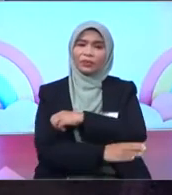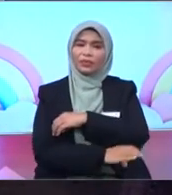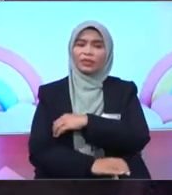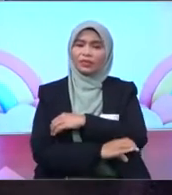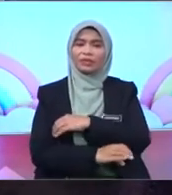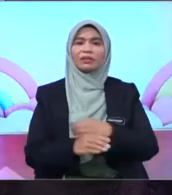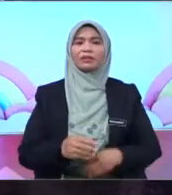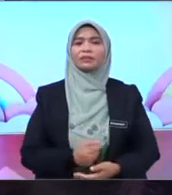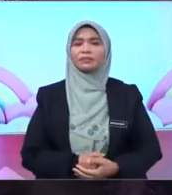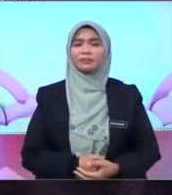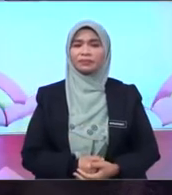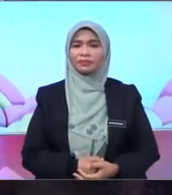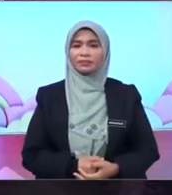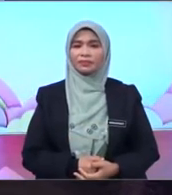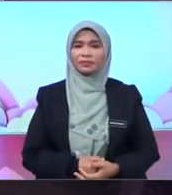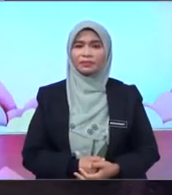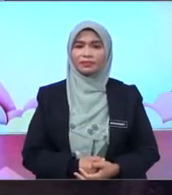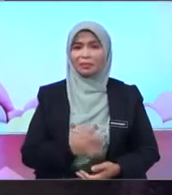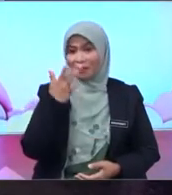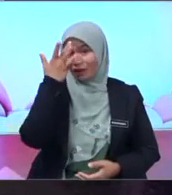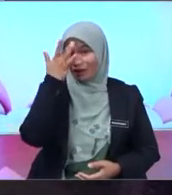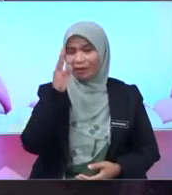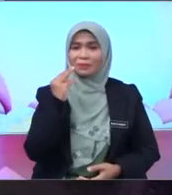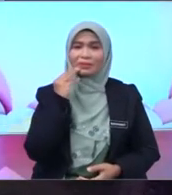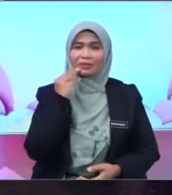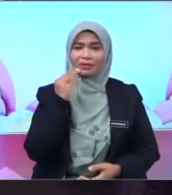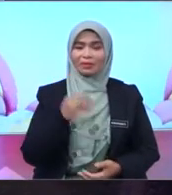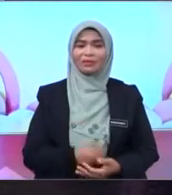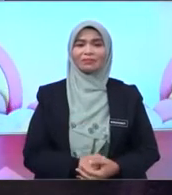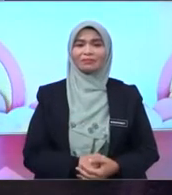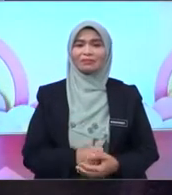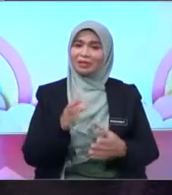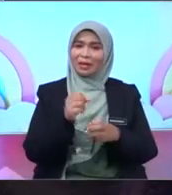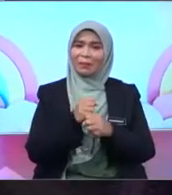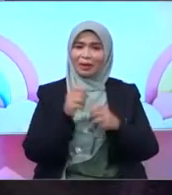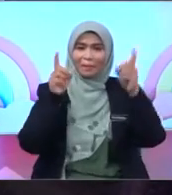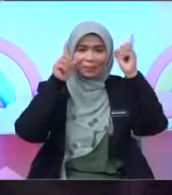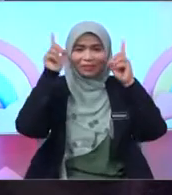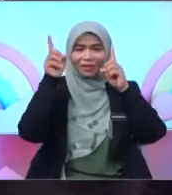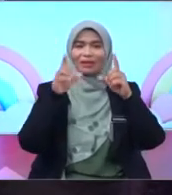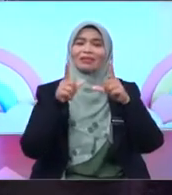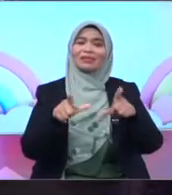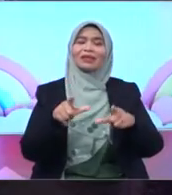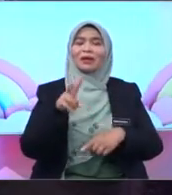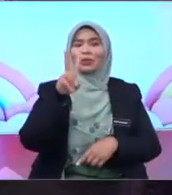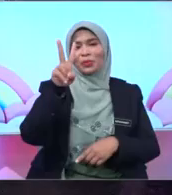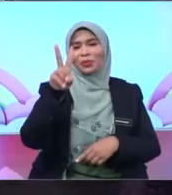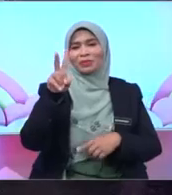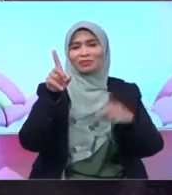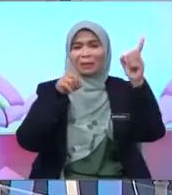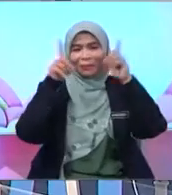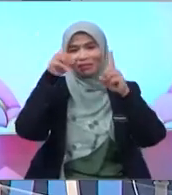oke Mira fine.day capek lagi Aceh bagi letak lah dua bintang untuk